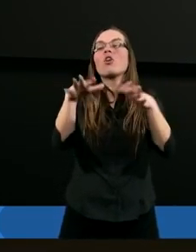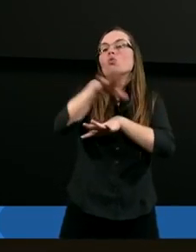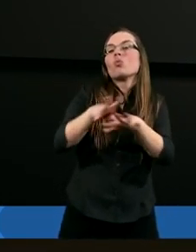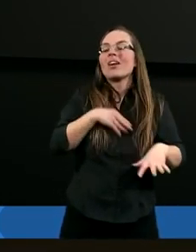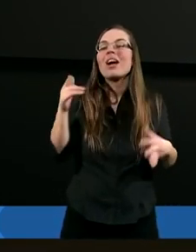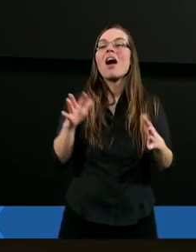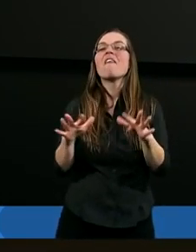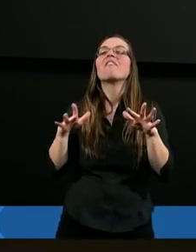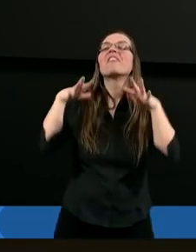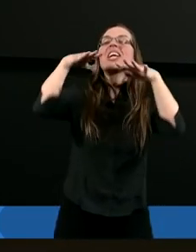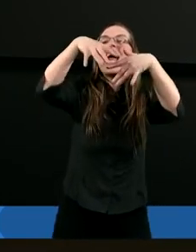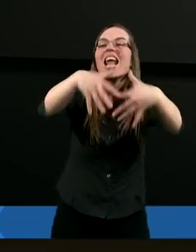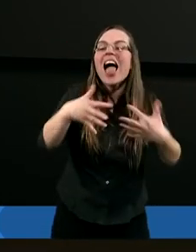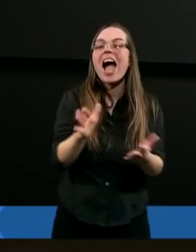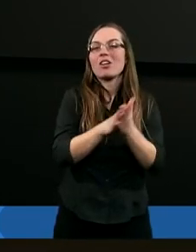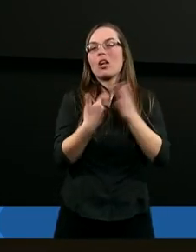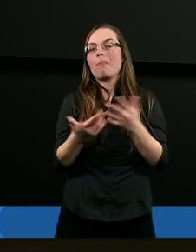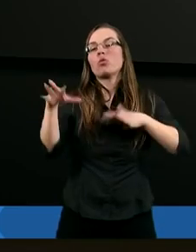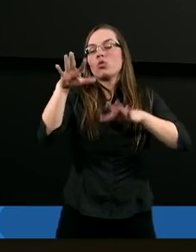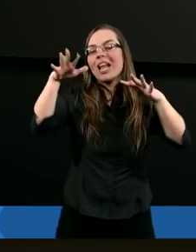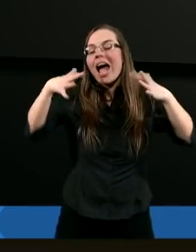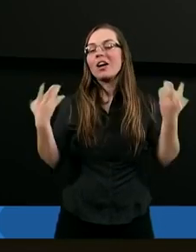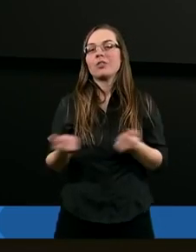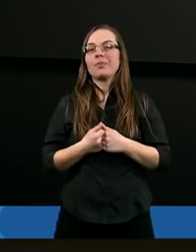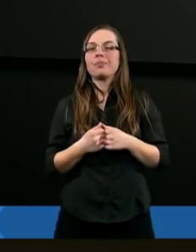Ducha Świętego wylać. No,